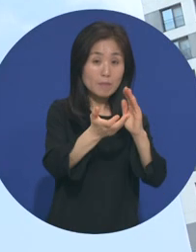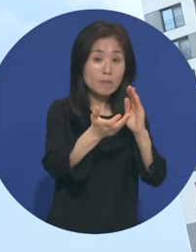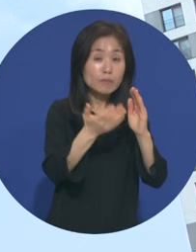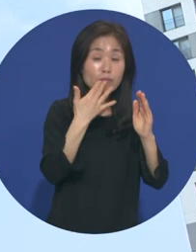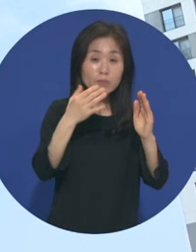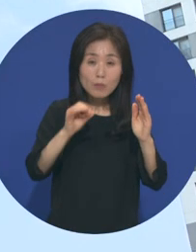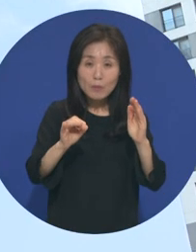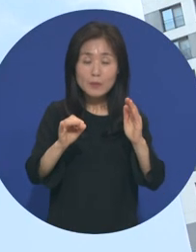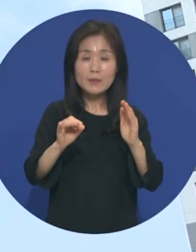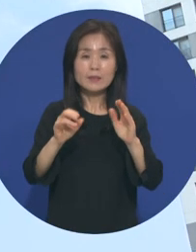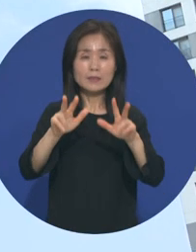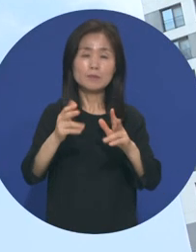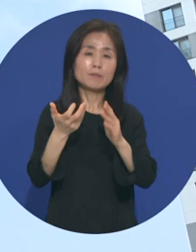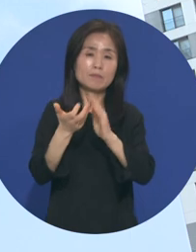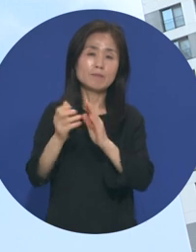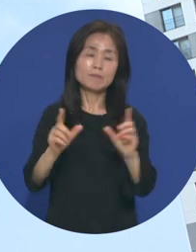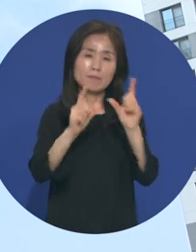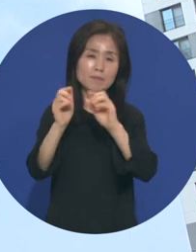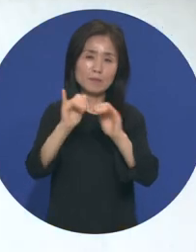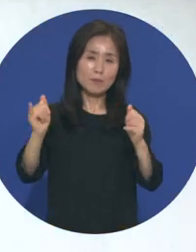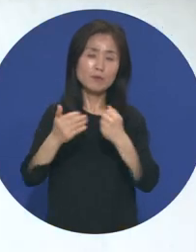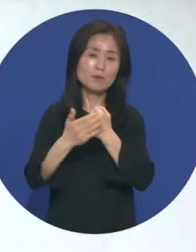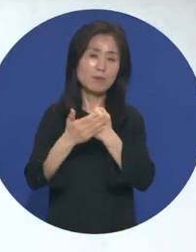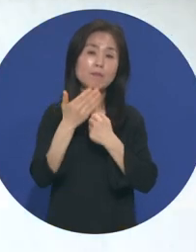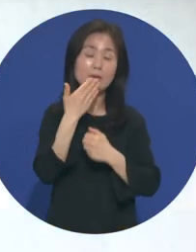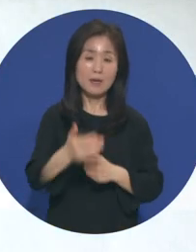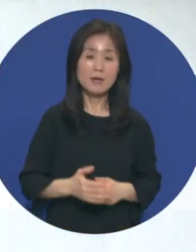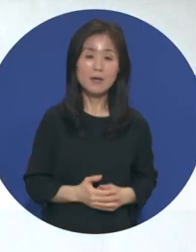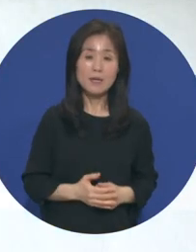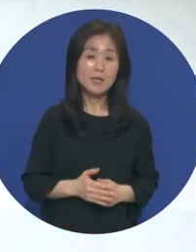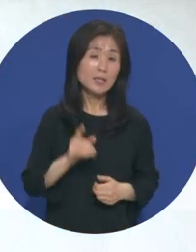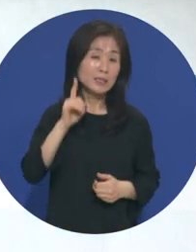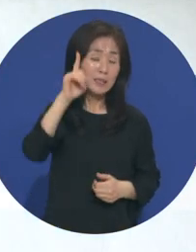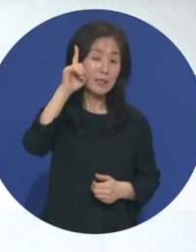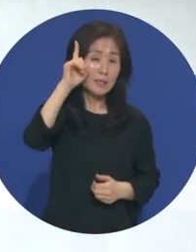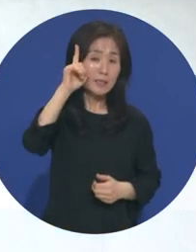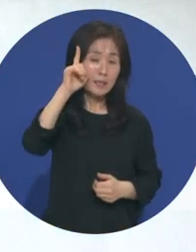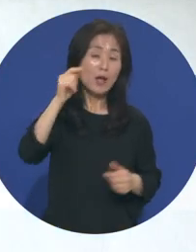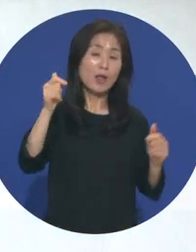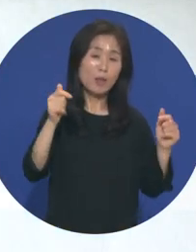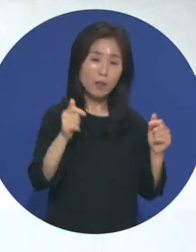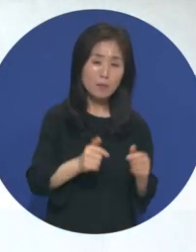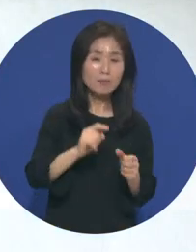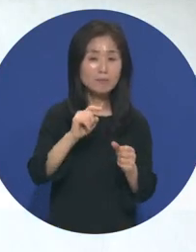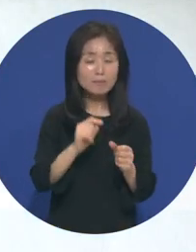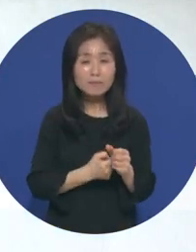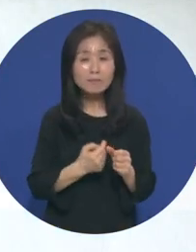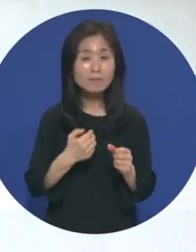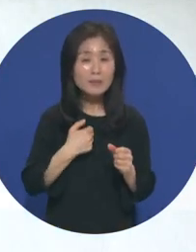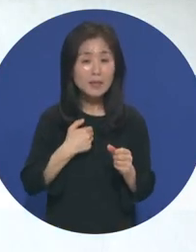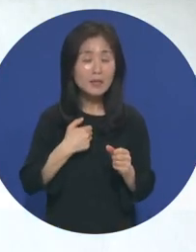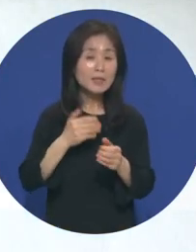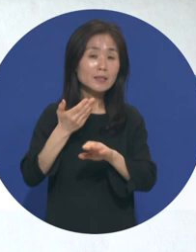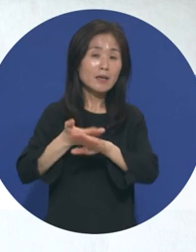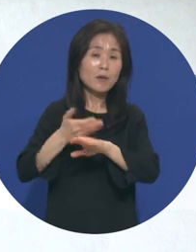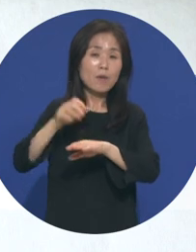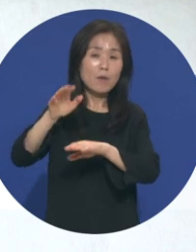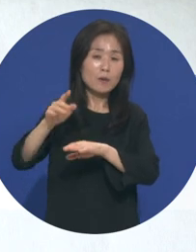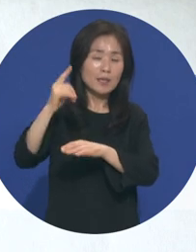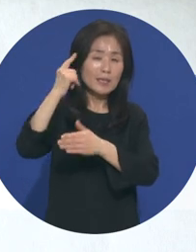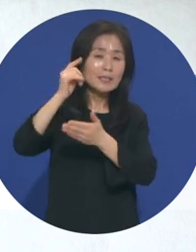입주자도 같은 지원을 받을 수 있습니다 사실 스트레스 한계가 줄어드니까 그만큼 저는 다른 곳에 조금